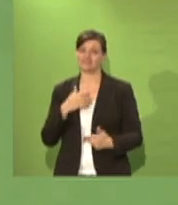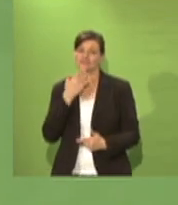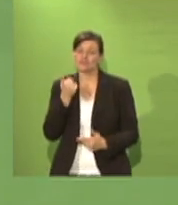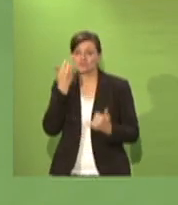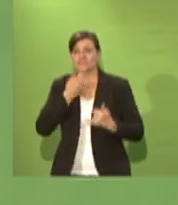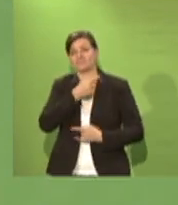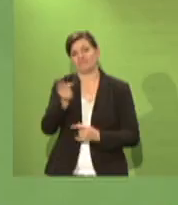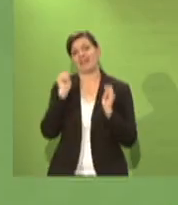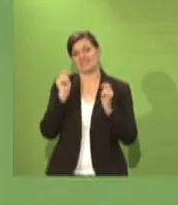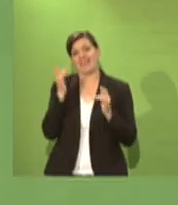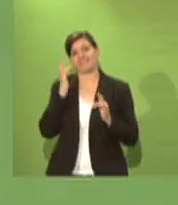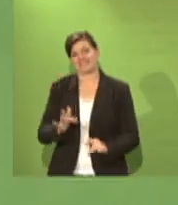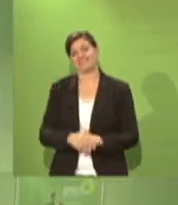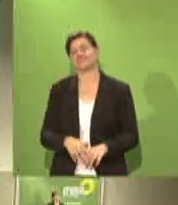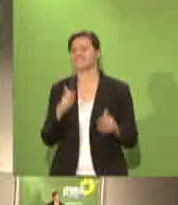Dankeschön.